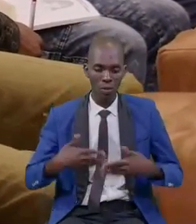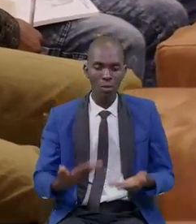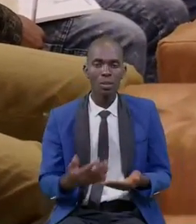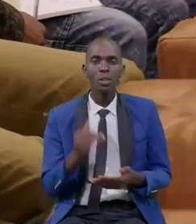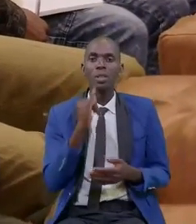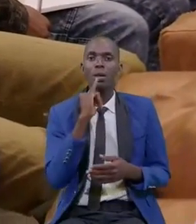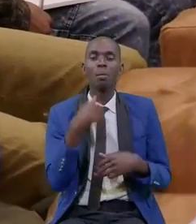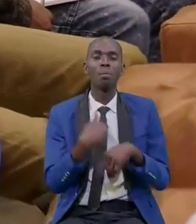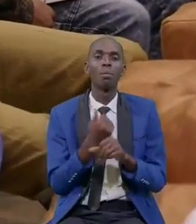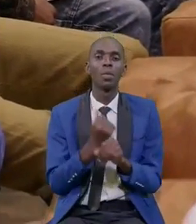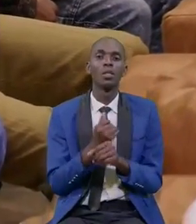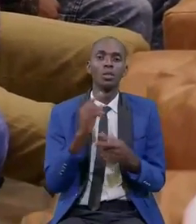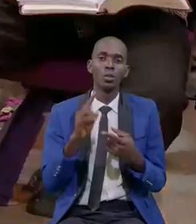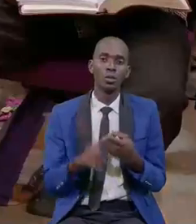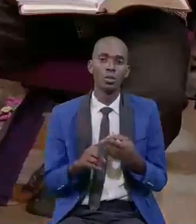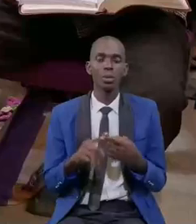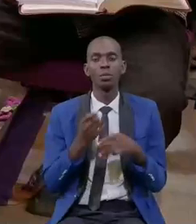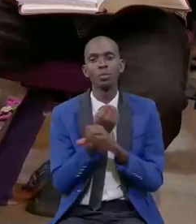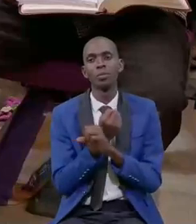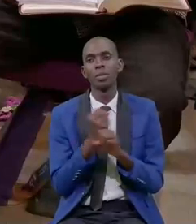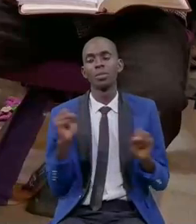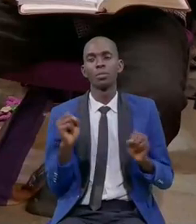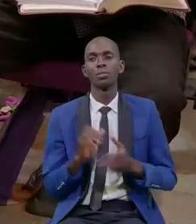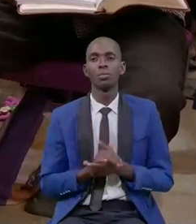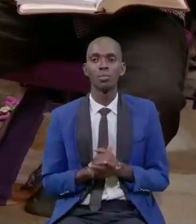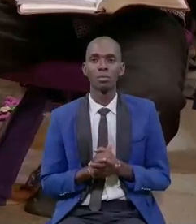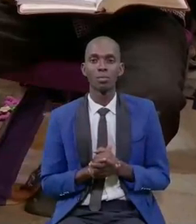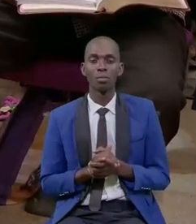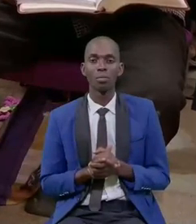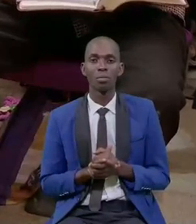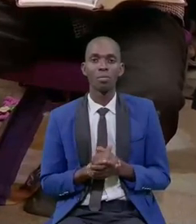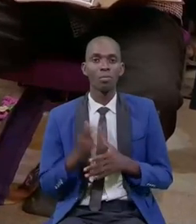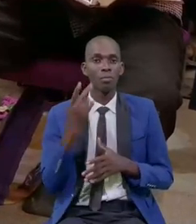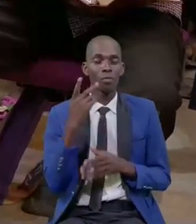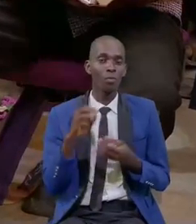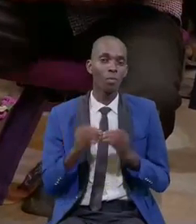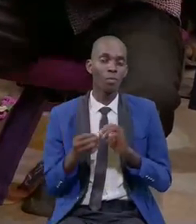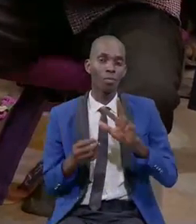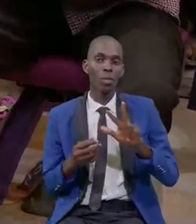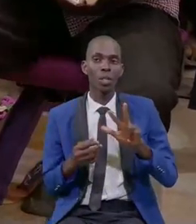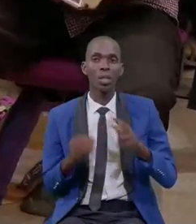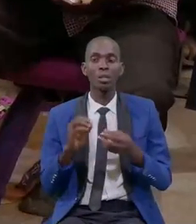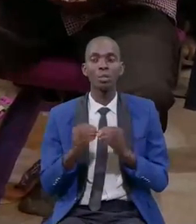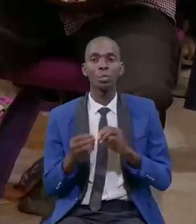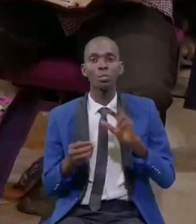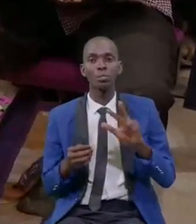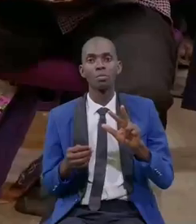de la bouche qu'on parvient au salut, selon ce que dit l'Écriture. Voilà la troisième partie ici.